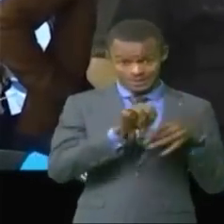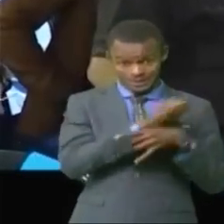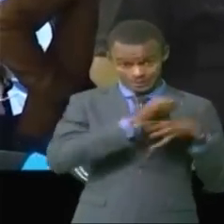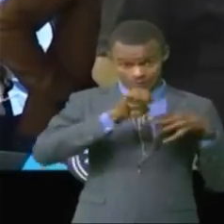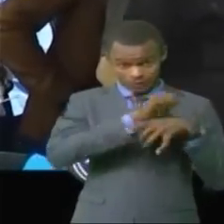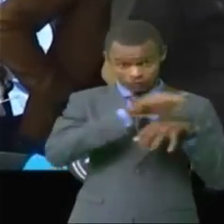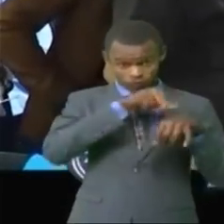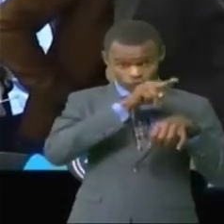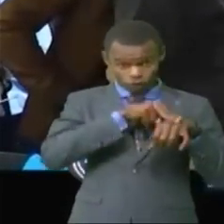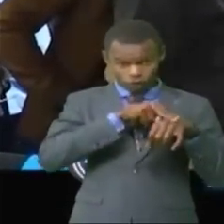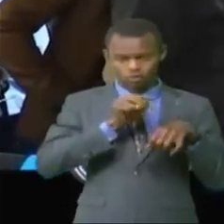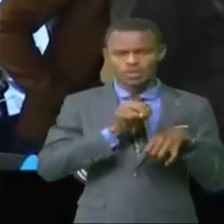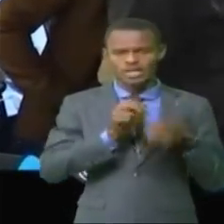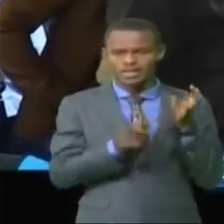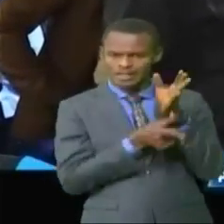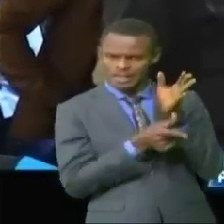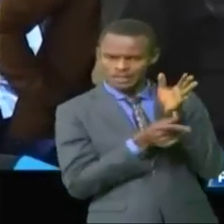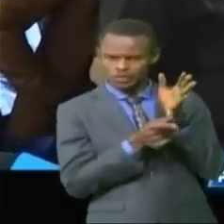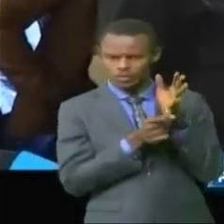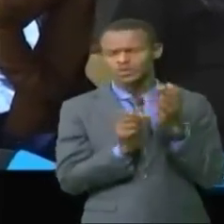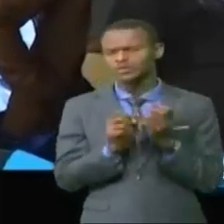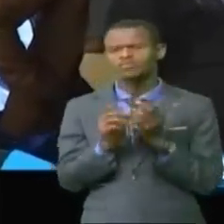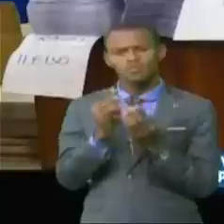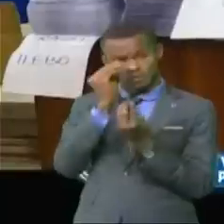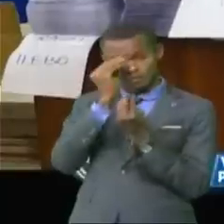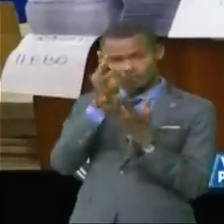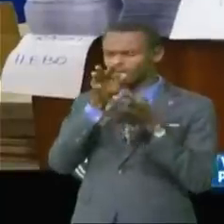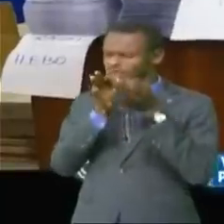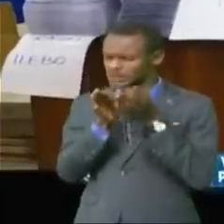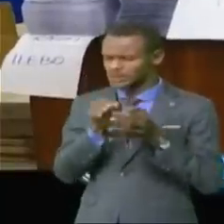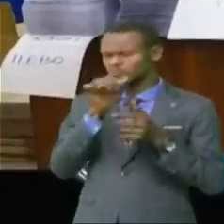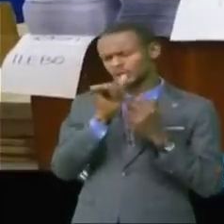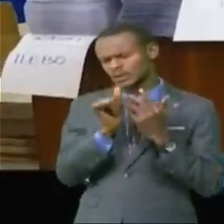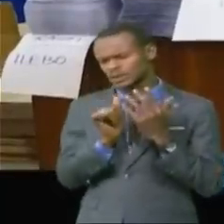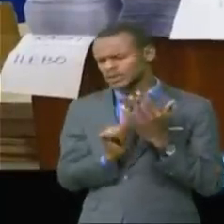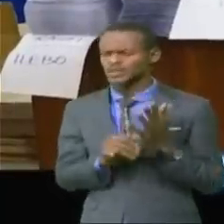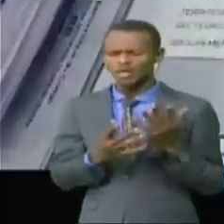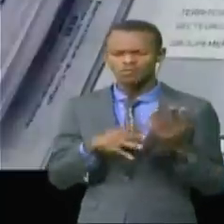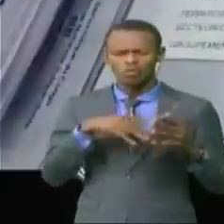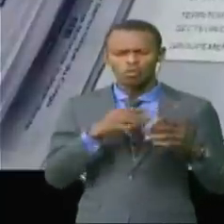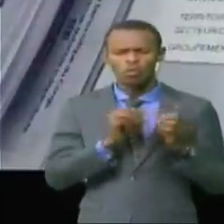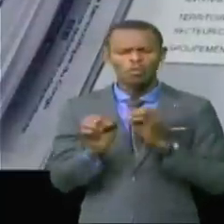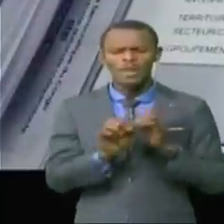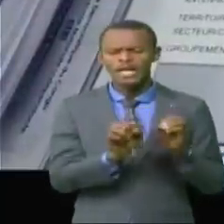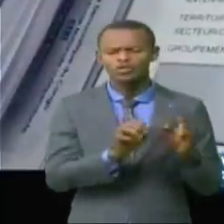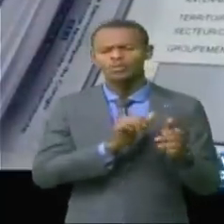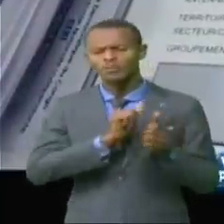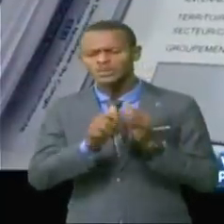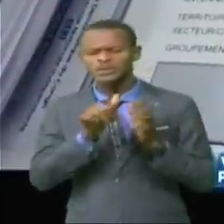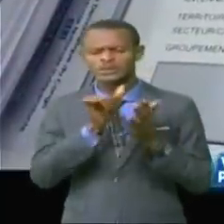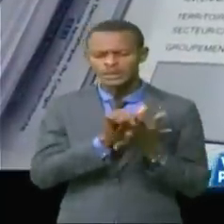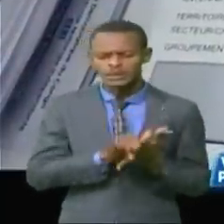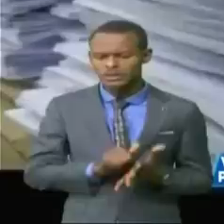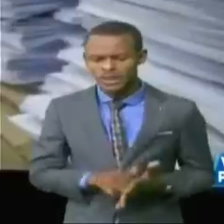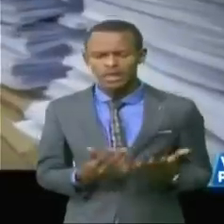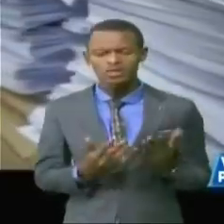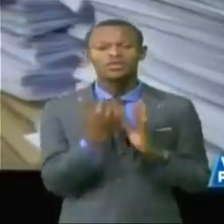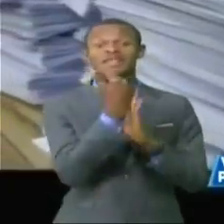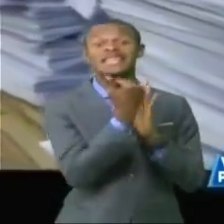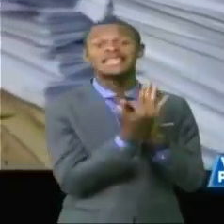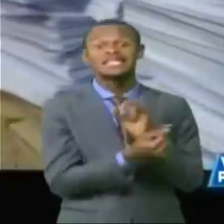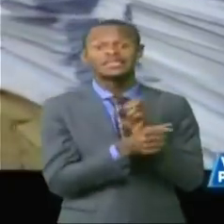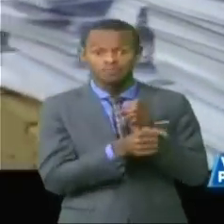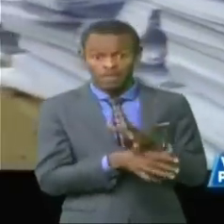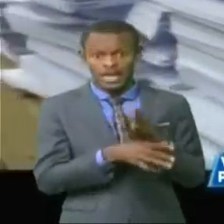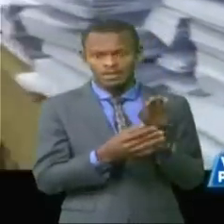exécutive nationale adjointe toutes les informations concernant la faisabilité de cette opération qui consiste en amont à établir les listes selon